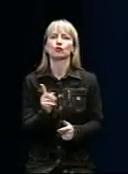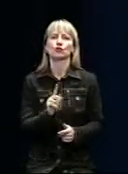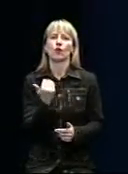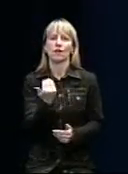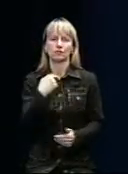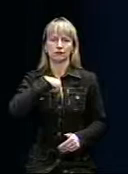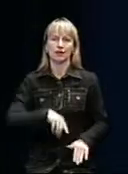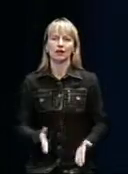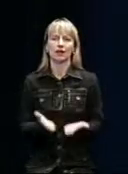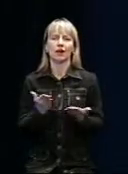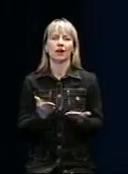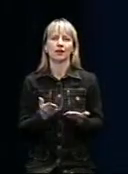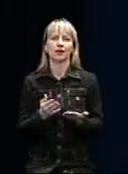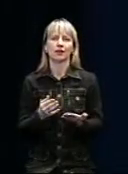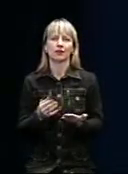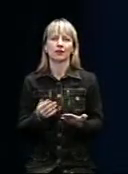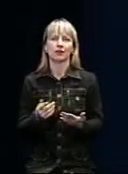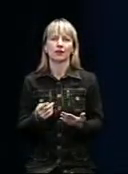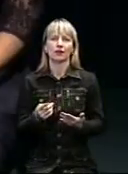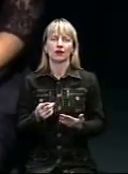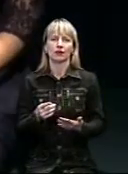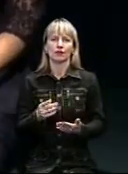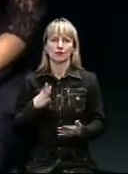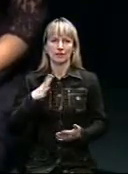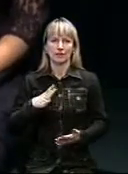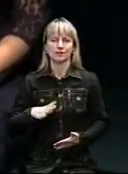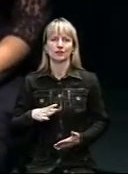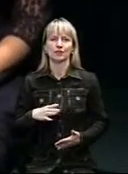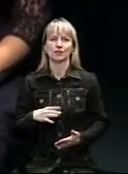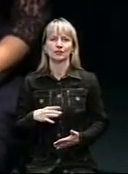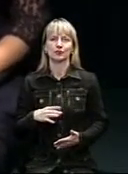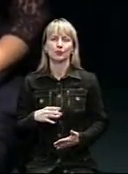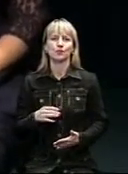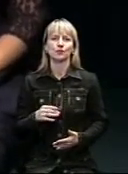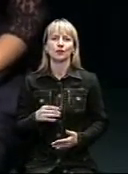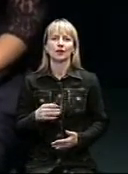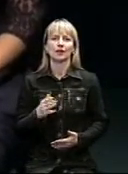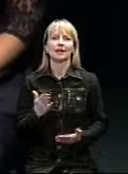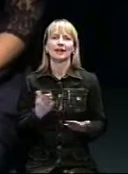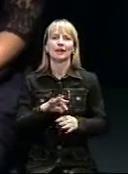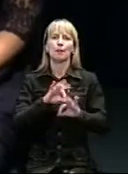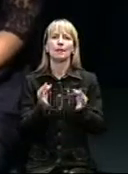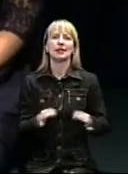надихає, от на плечах яких гігантів ви стоїте? Мається на увазі, які митці? Митці.